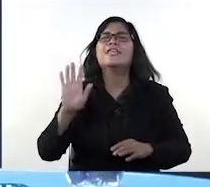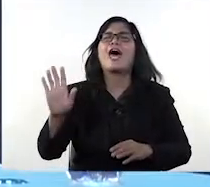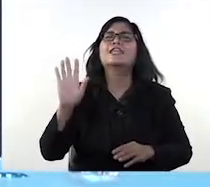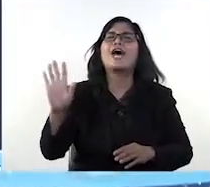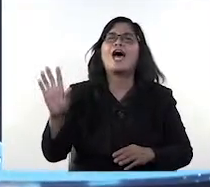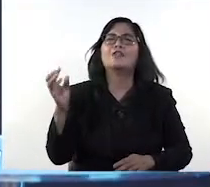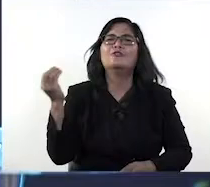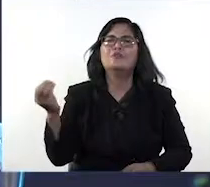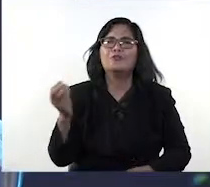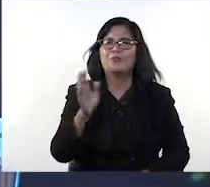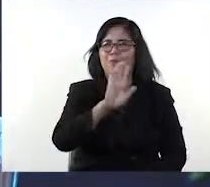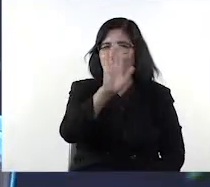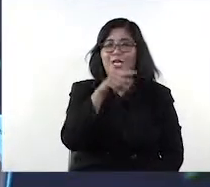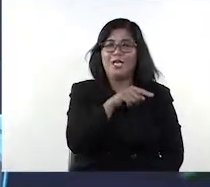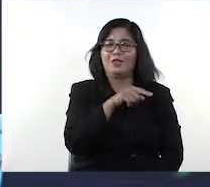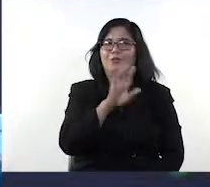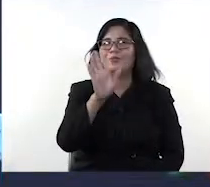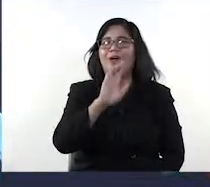itu mah bukan prajurit